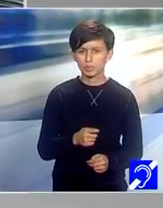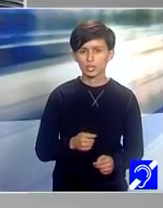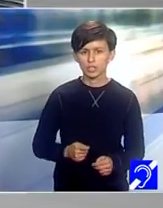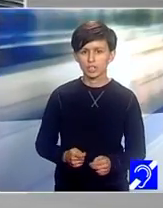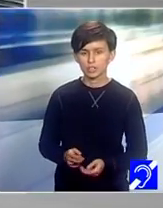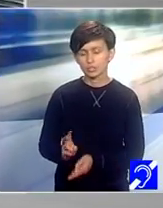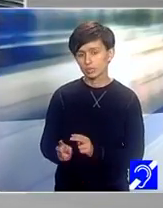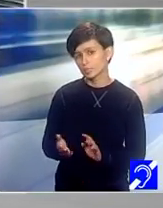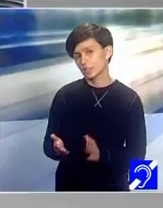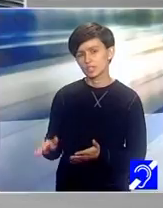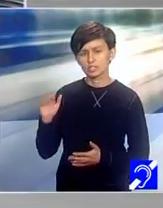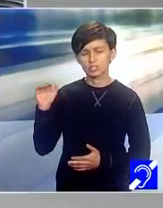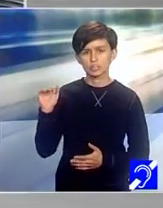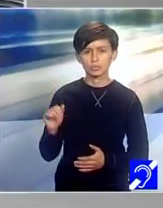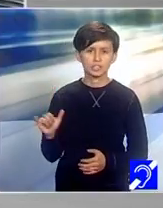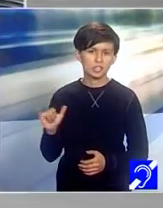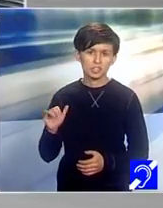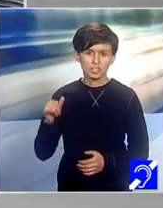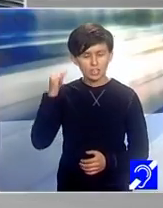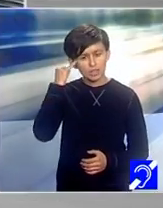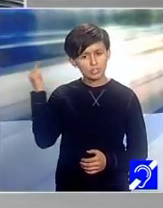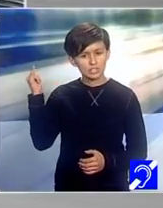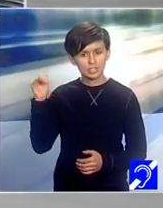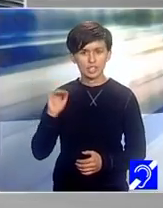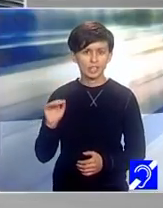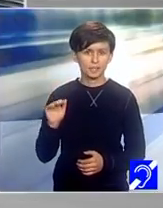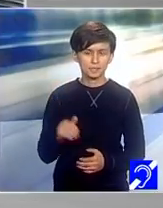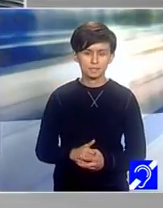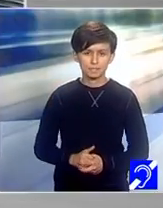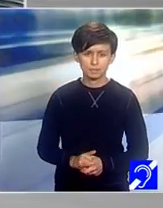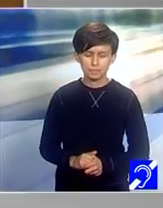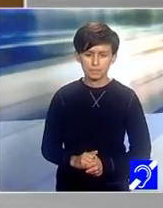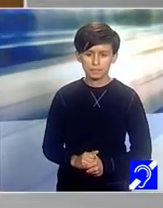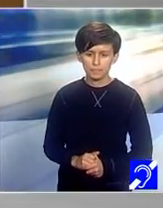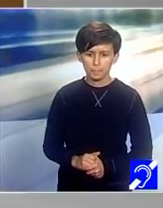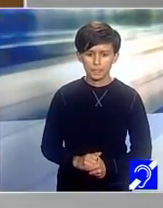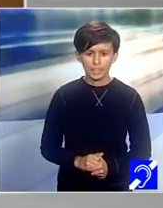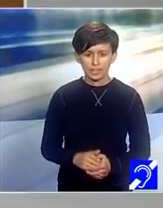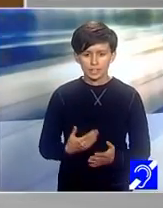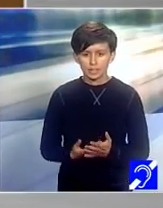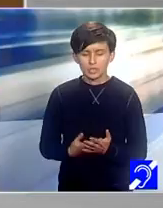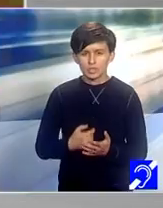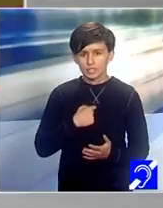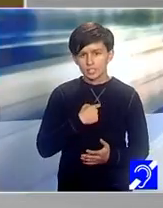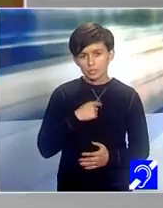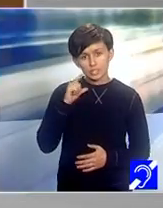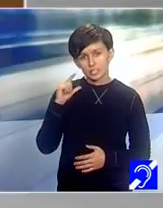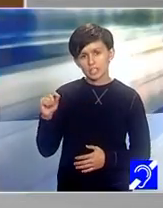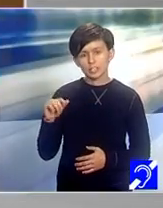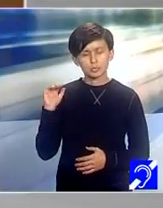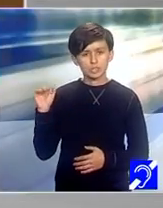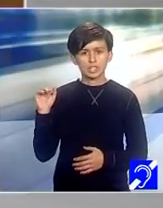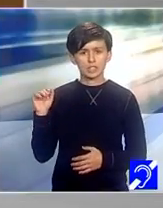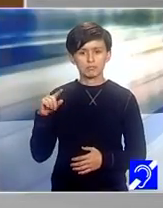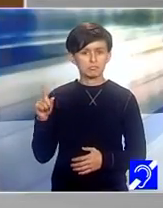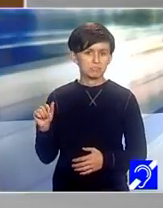drum? Cine a avut ideea? Cum v-ați găsit partenerii? Da, ca să pot să vă răspund la întrebare, aș dori un